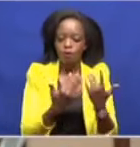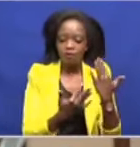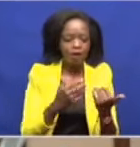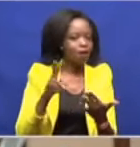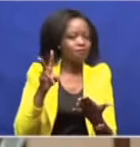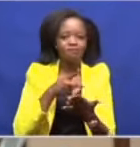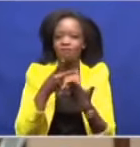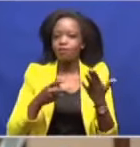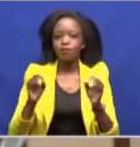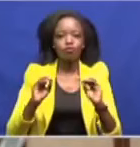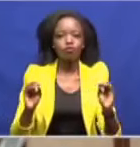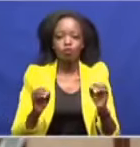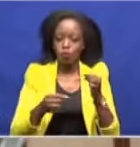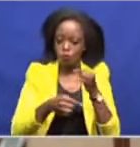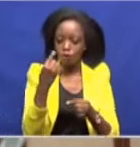haitalishinda.